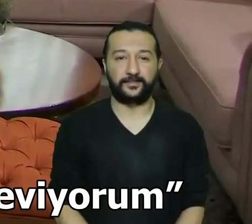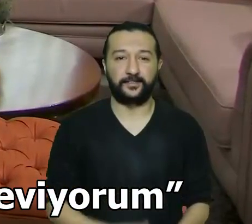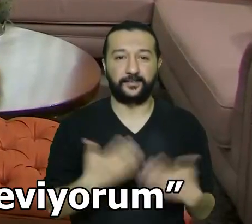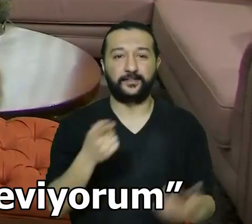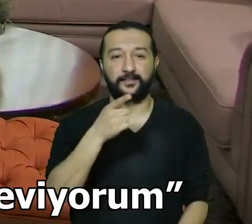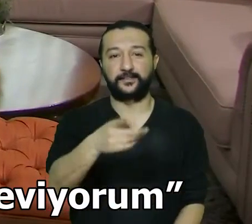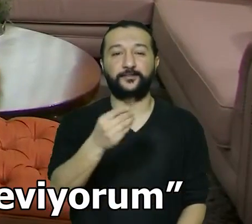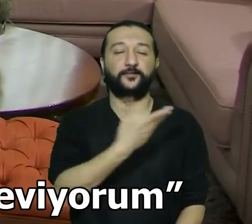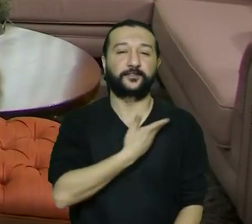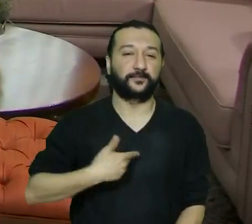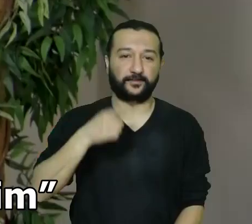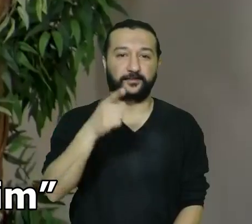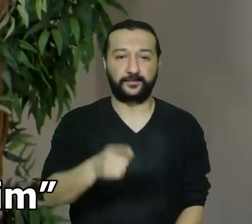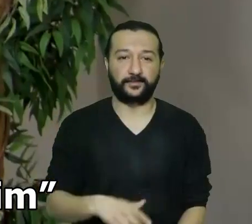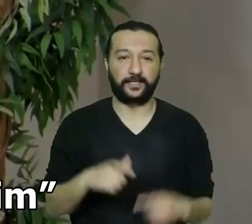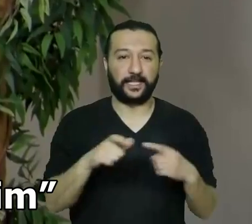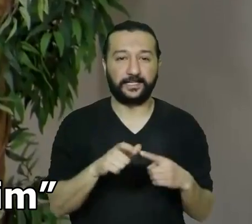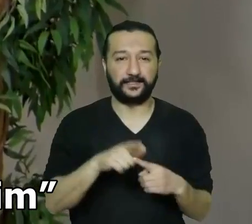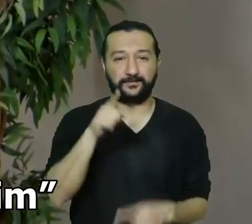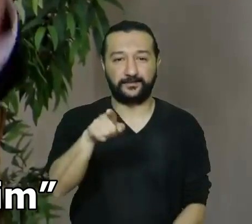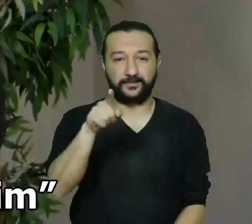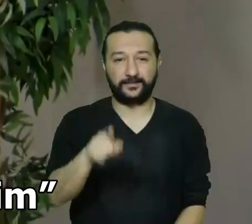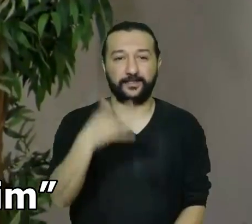Aman Allah, çok seviyorum.